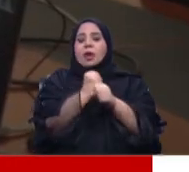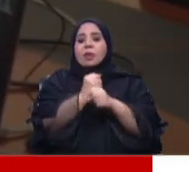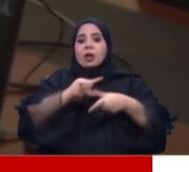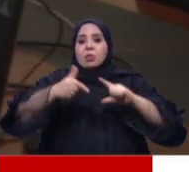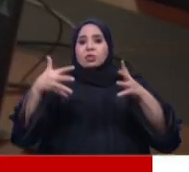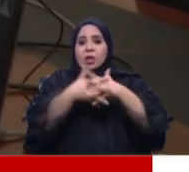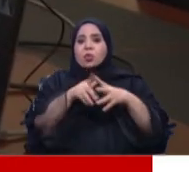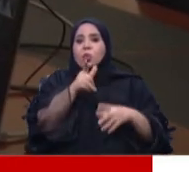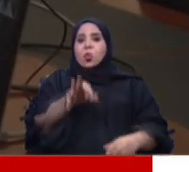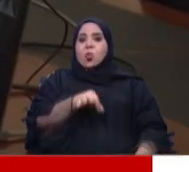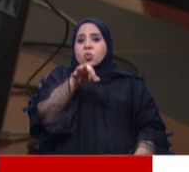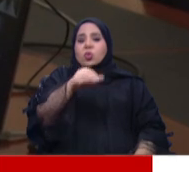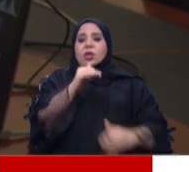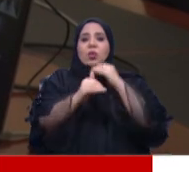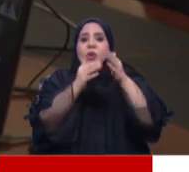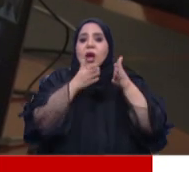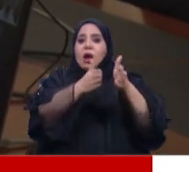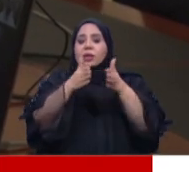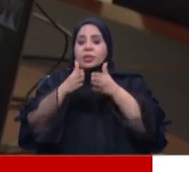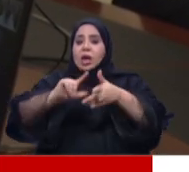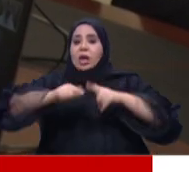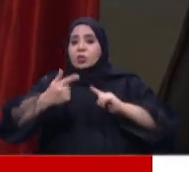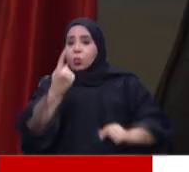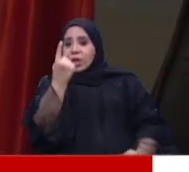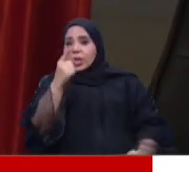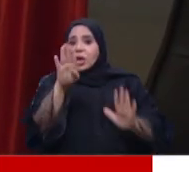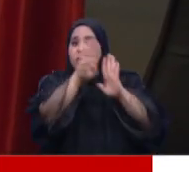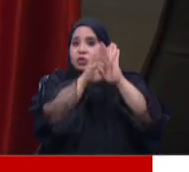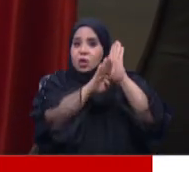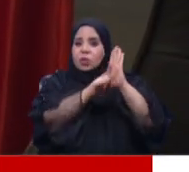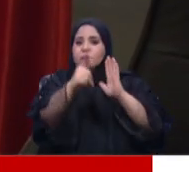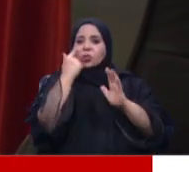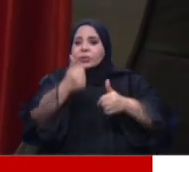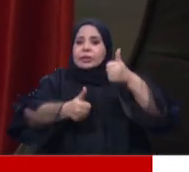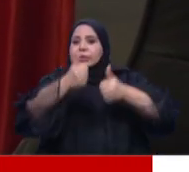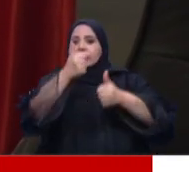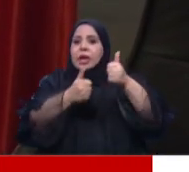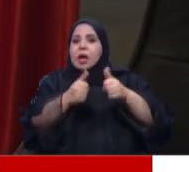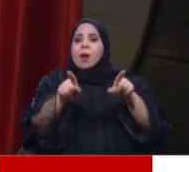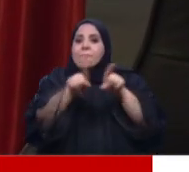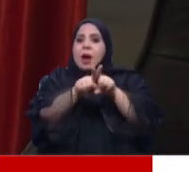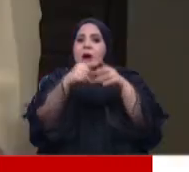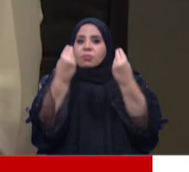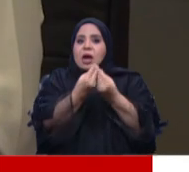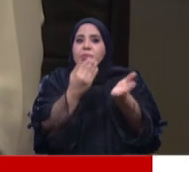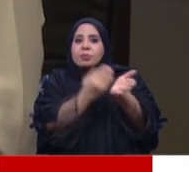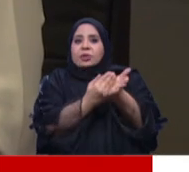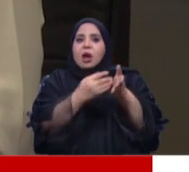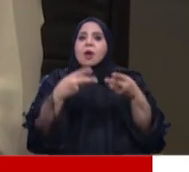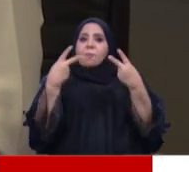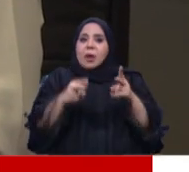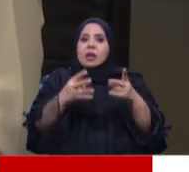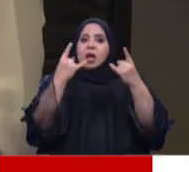الخليجي المشترك، وصولا لتطوير آلية خليجية موحدة لإجراءات تقويم المطابقة لبطاقات كفاءة